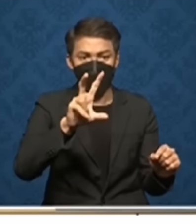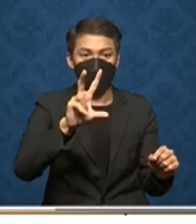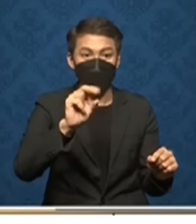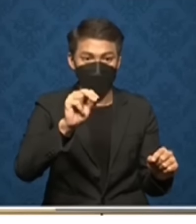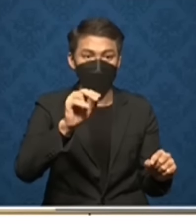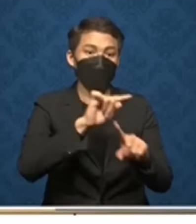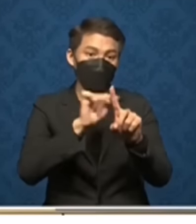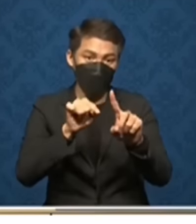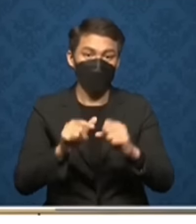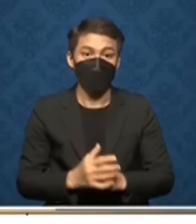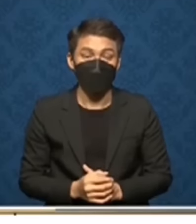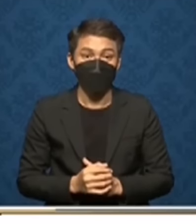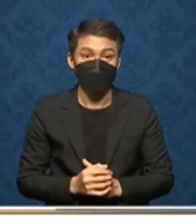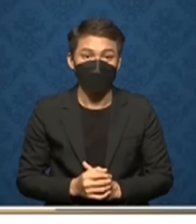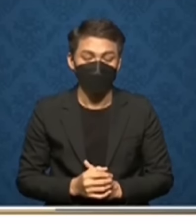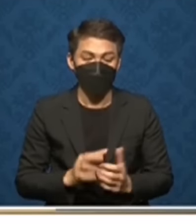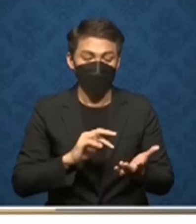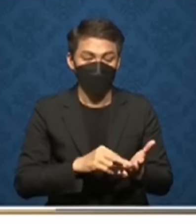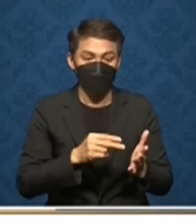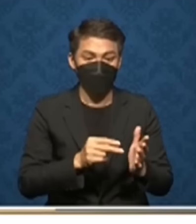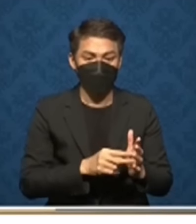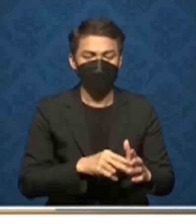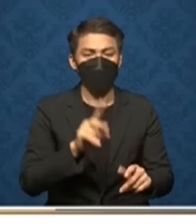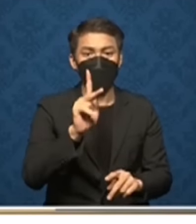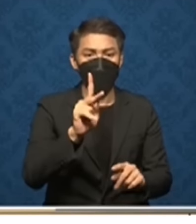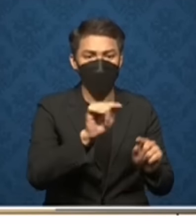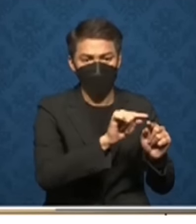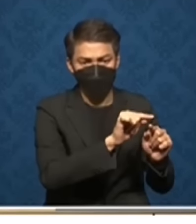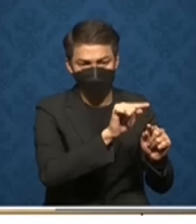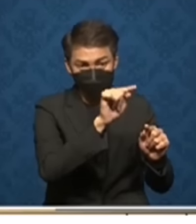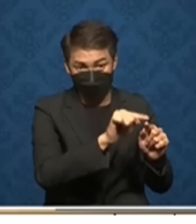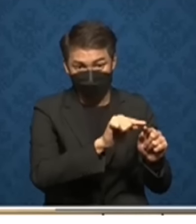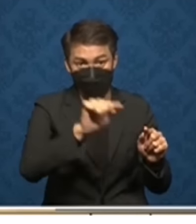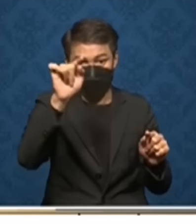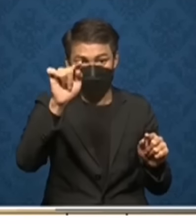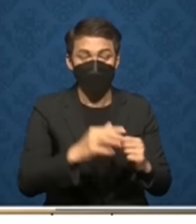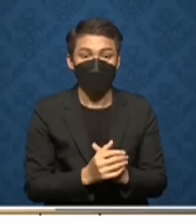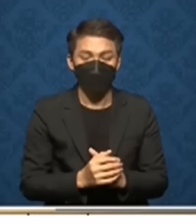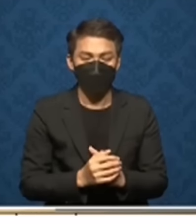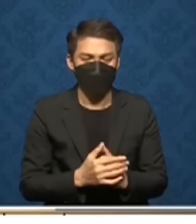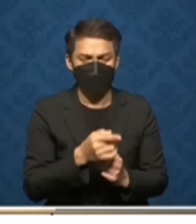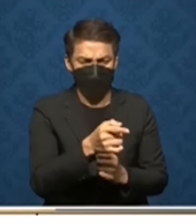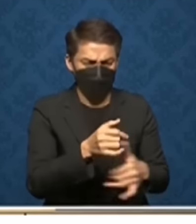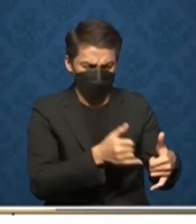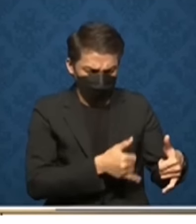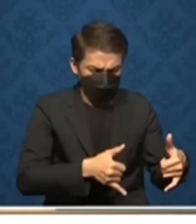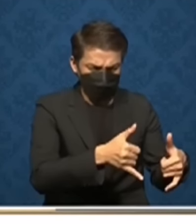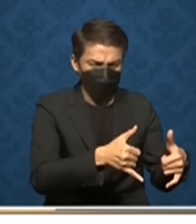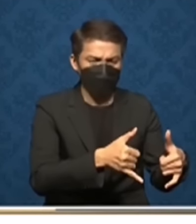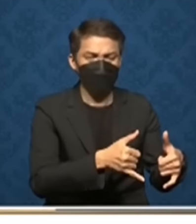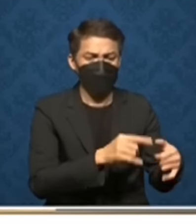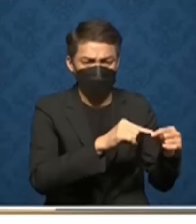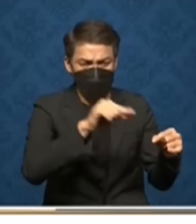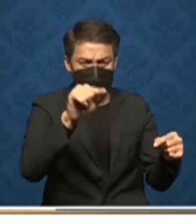230% คือเป็นเคเชฟล่ะตัวเคที่พุ่งขึ้นแล้วก็คนเหล่านั้นก็เป็นที่ปรึกษานายกเกือบทั้งหมดแต่ประ